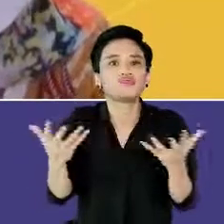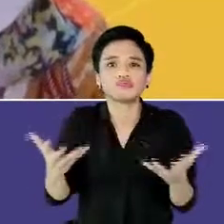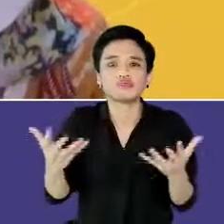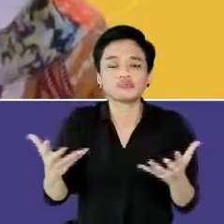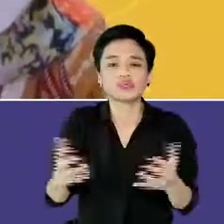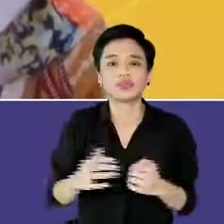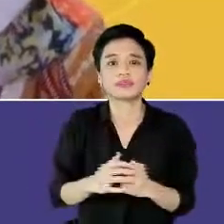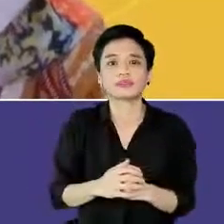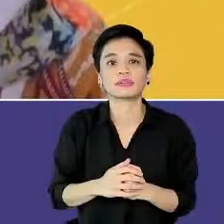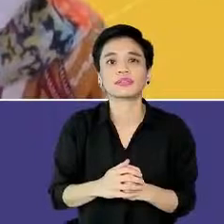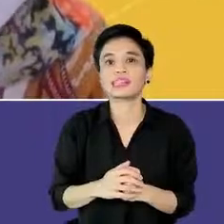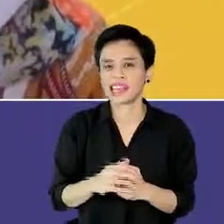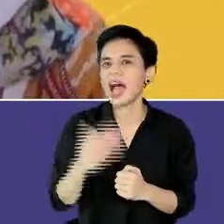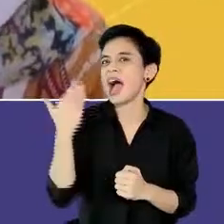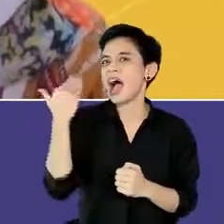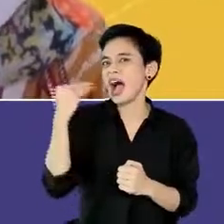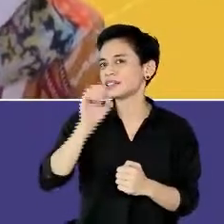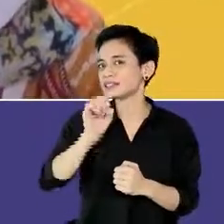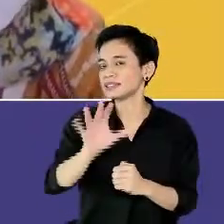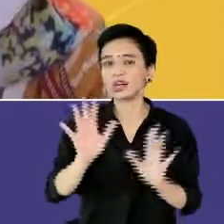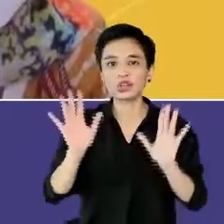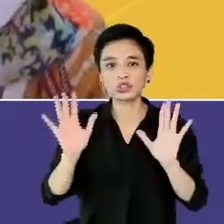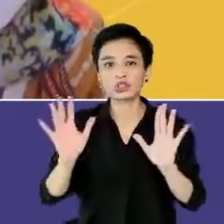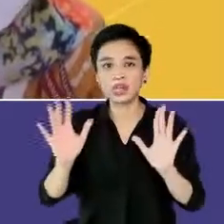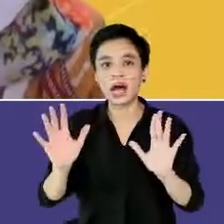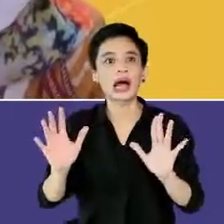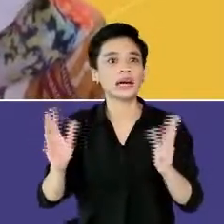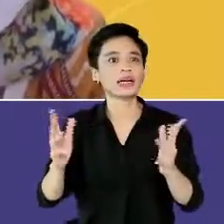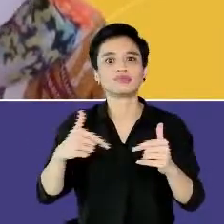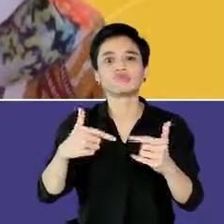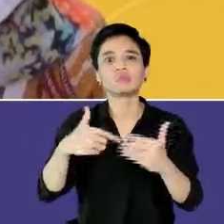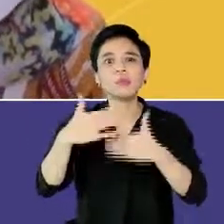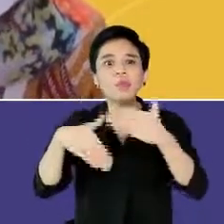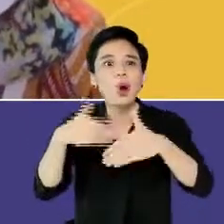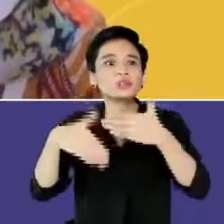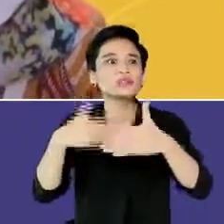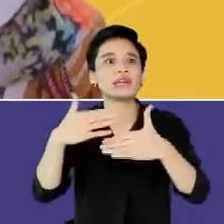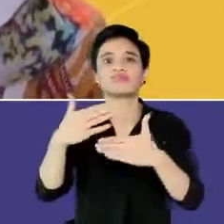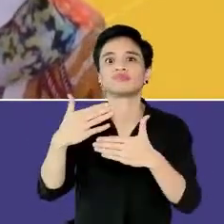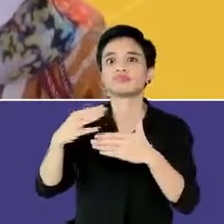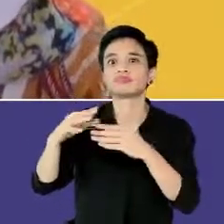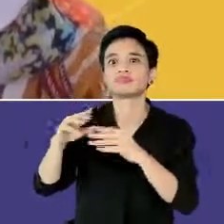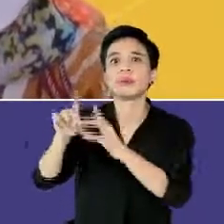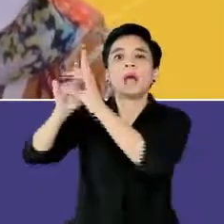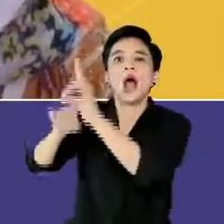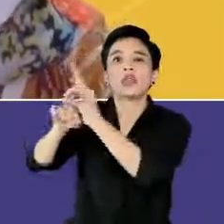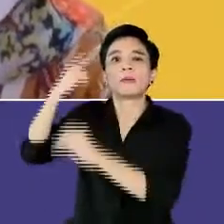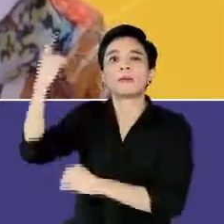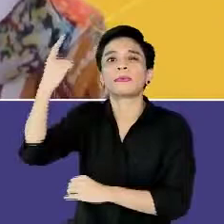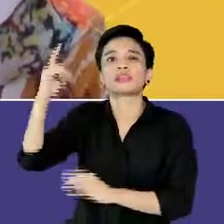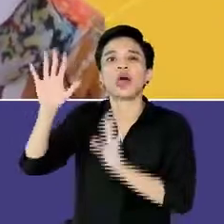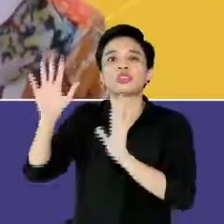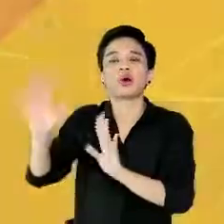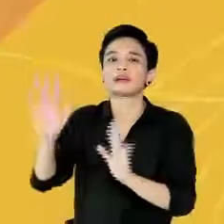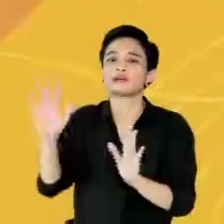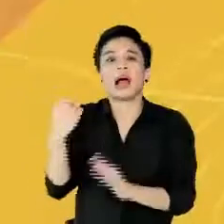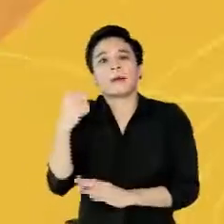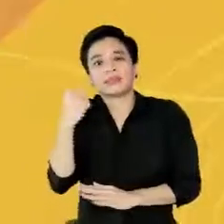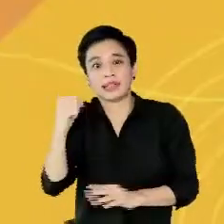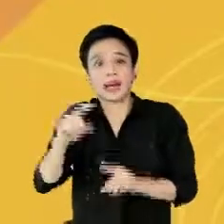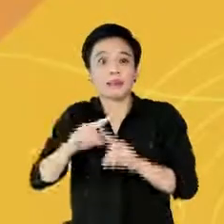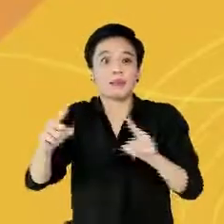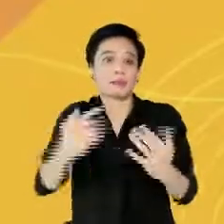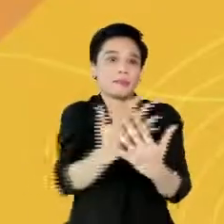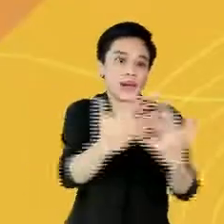tes tadi sudah saya sampaikan ah tentu tidak mungkin selesai hanya oleh pemerintah tetapi justru kolaborasi tentang